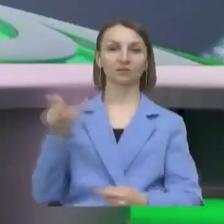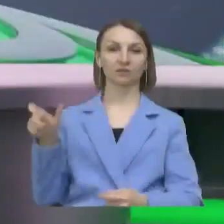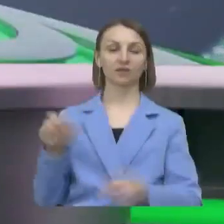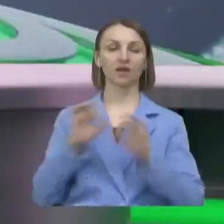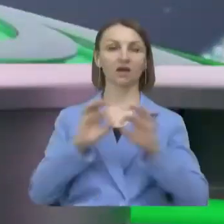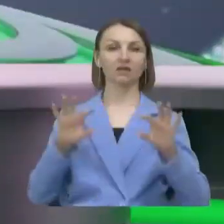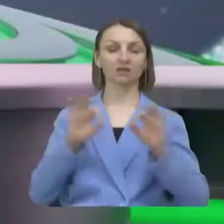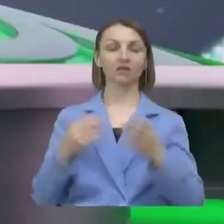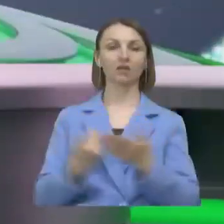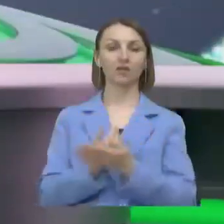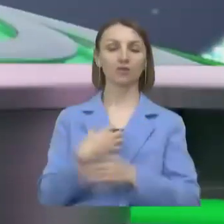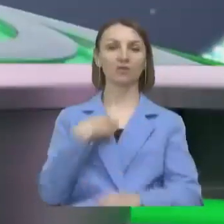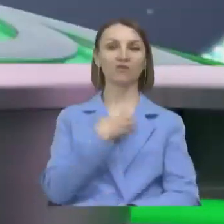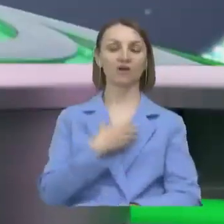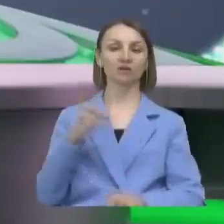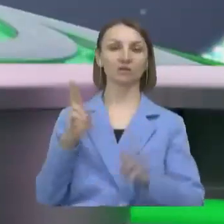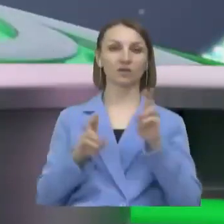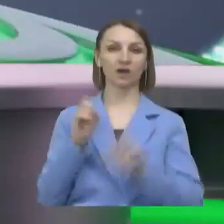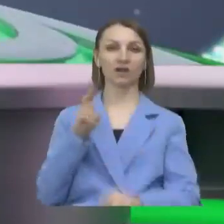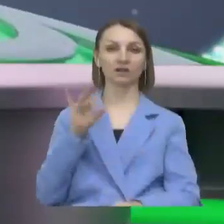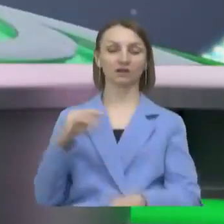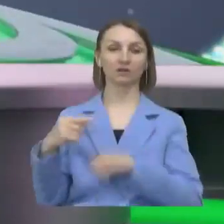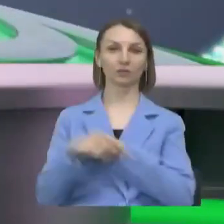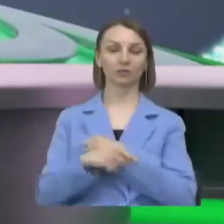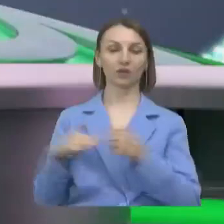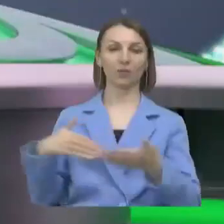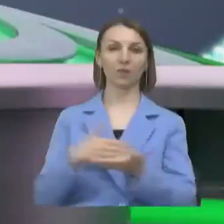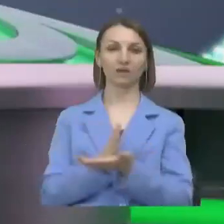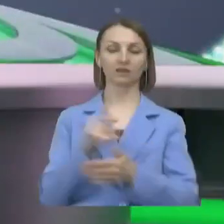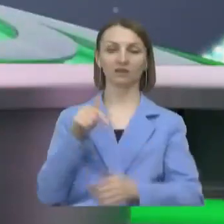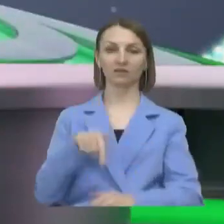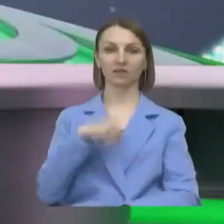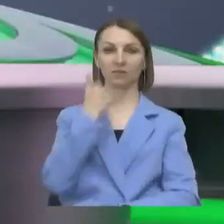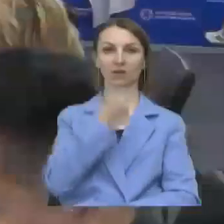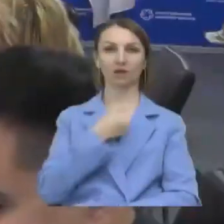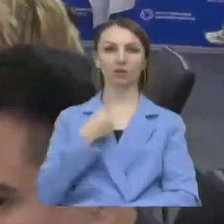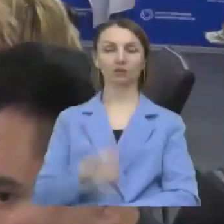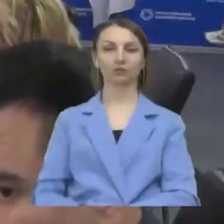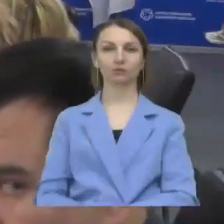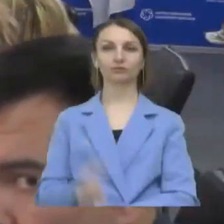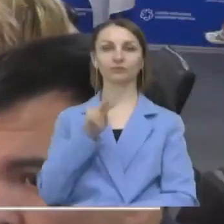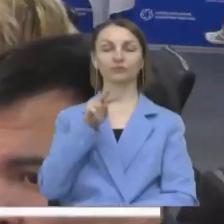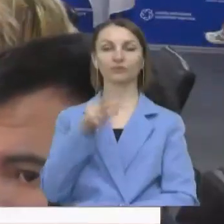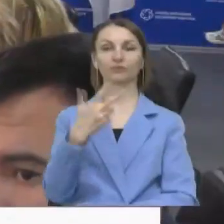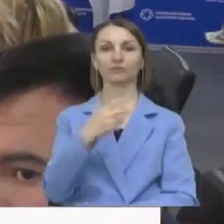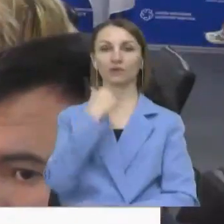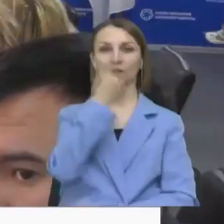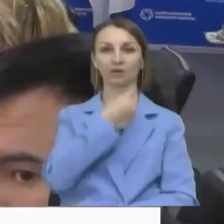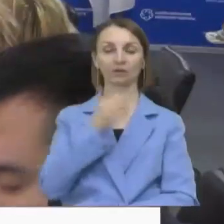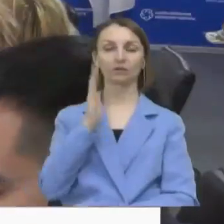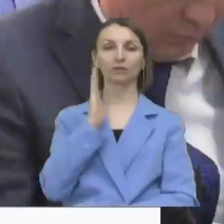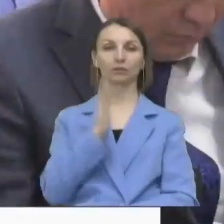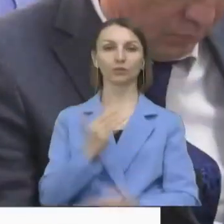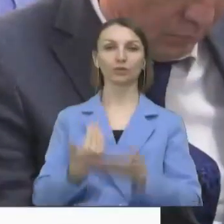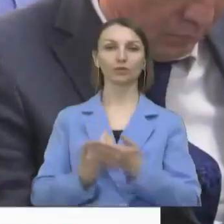разъяснил новые важные приоритеты антикоррупционной политики в текущем году. В 2023 году будут